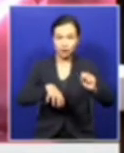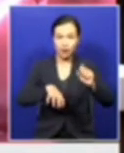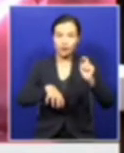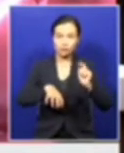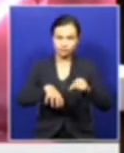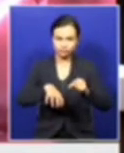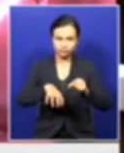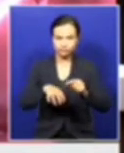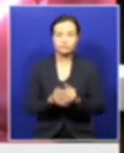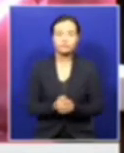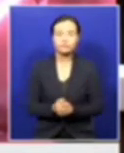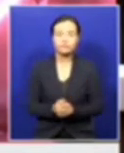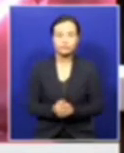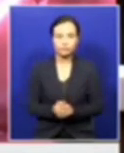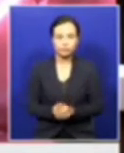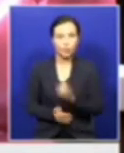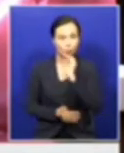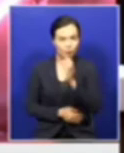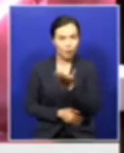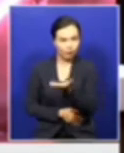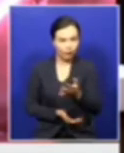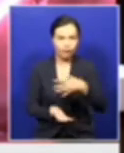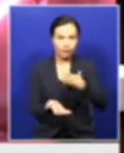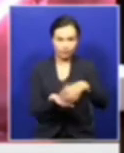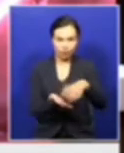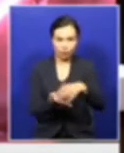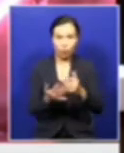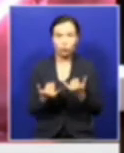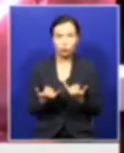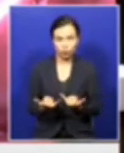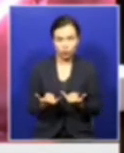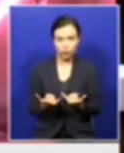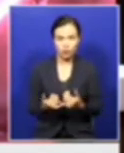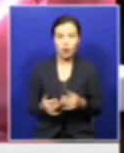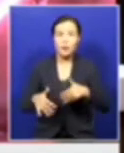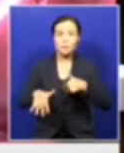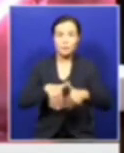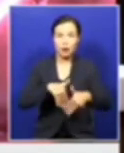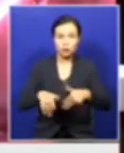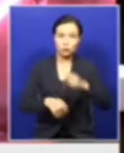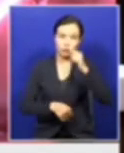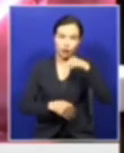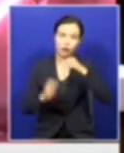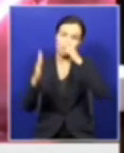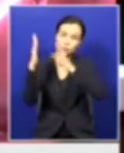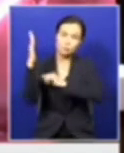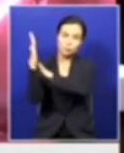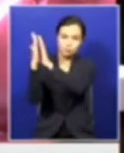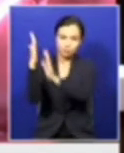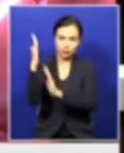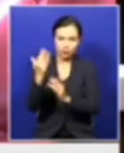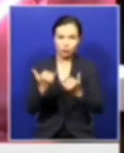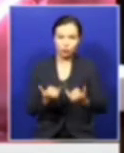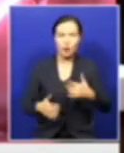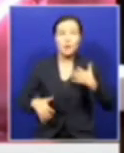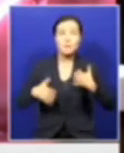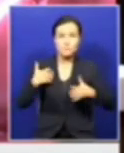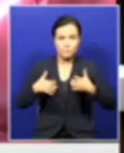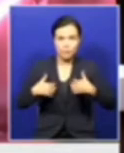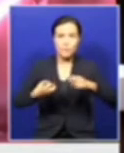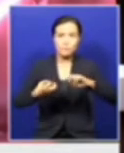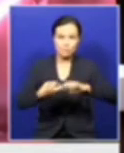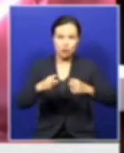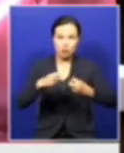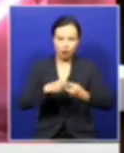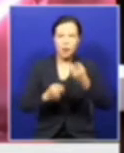นี้และได้มาบอกกล่าวว่าตอนนี้ประชาชนคนไทยทั้งประเทศได้รับความเดือดร้อนม